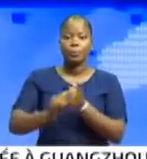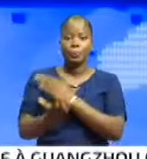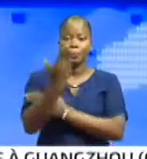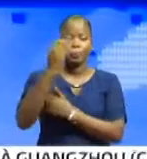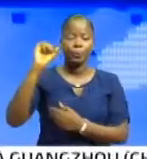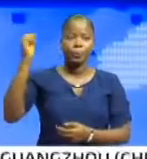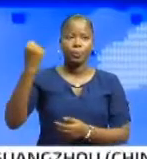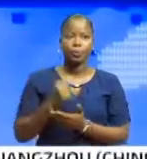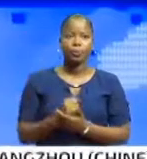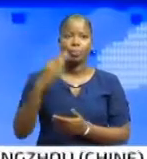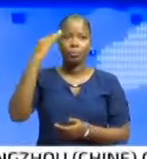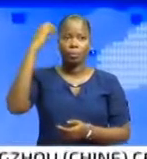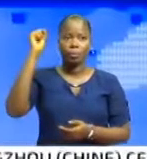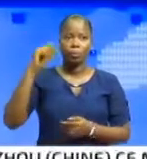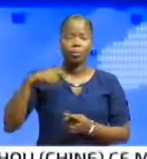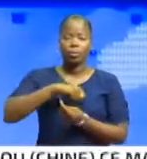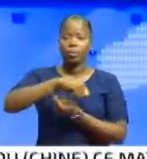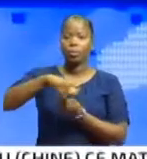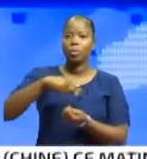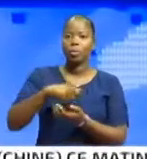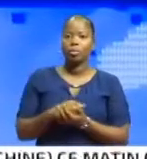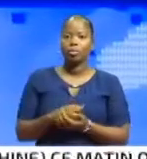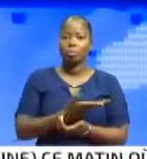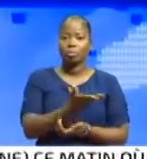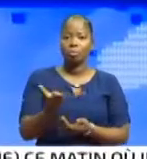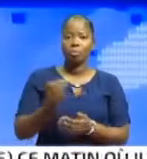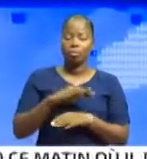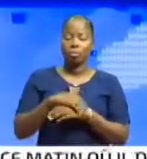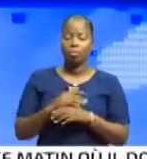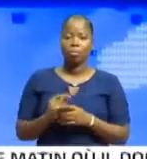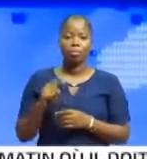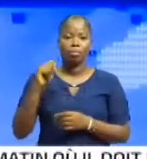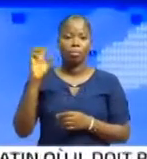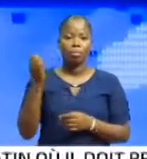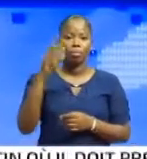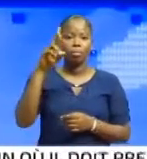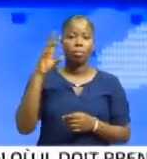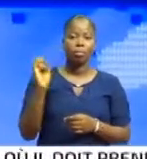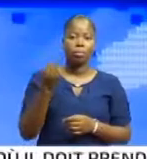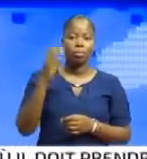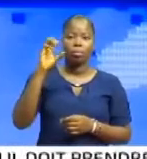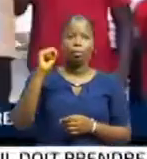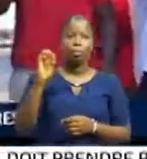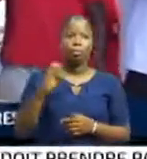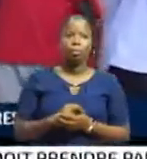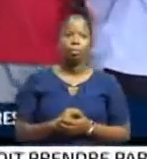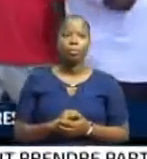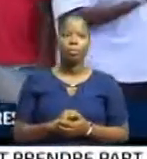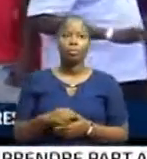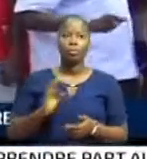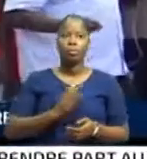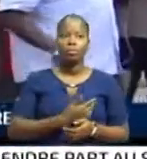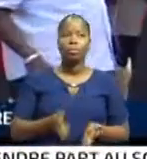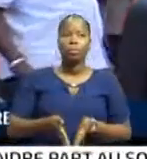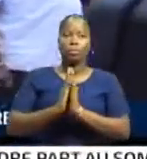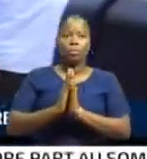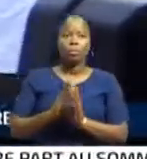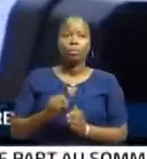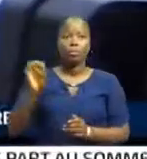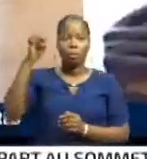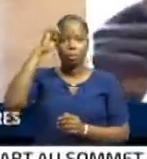les locaux du ministère du tourisme voici thérèse phase où leurs porte-paroles micro de kodinji nom de l'ayant c'est que l'état nous paye le